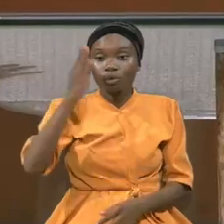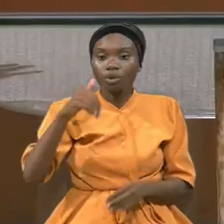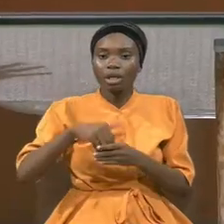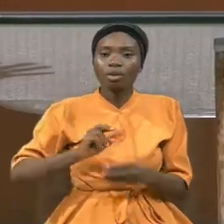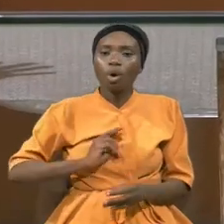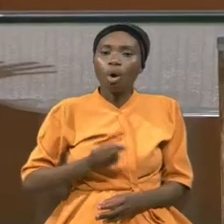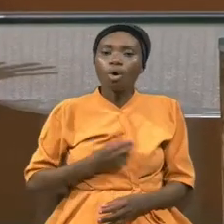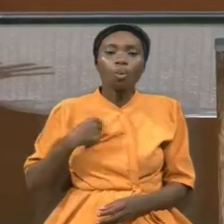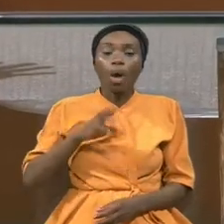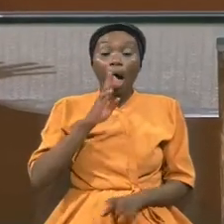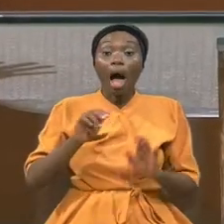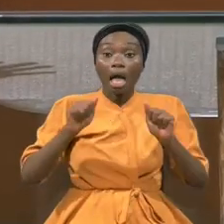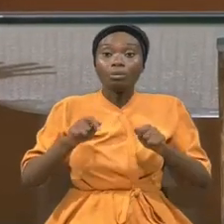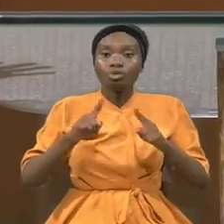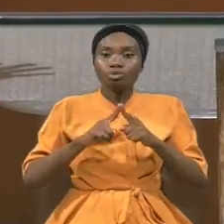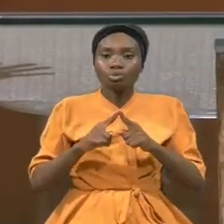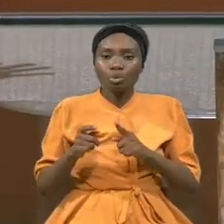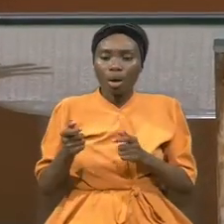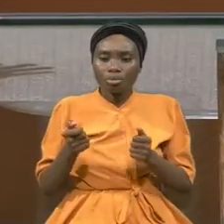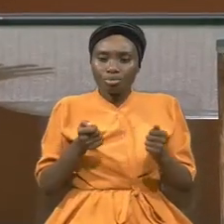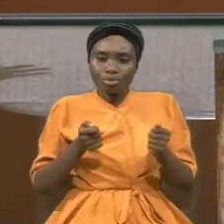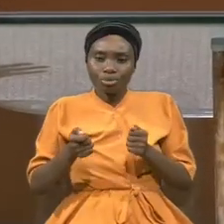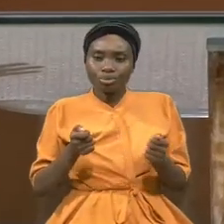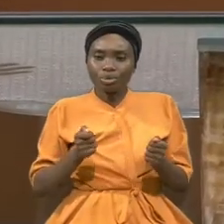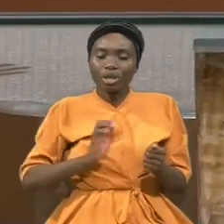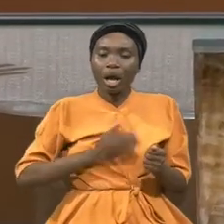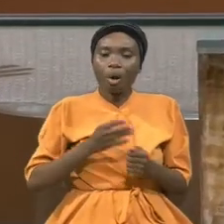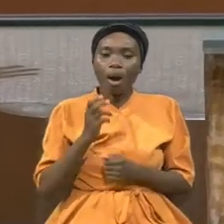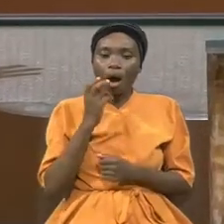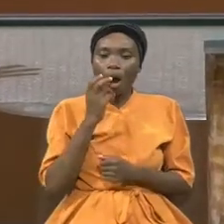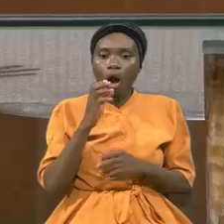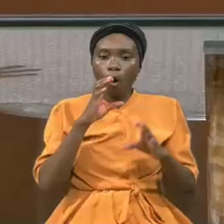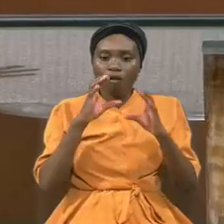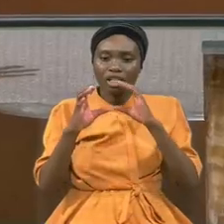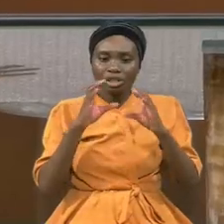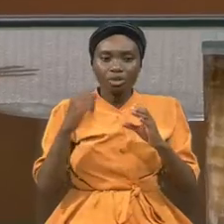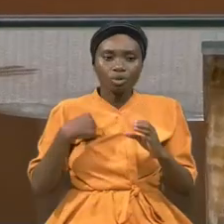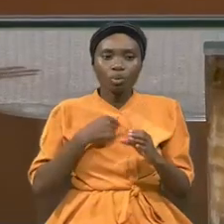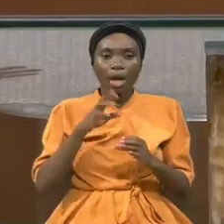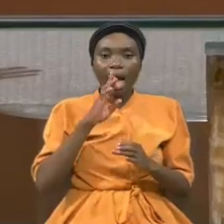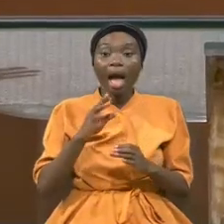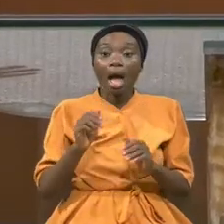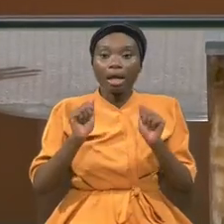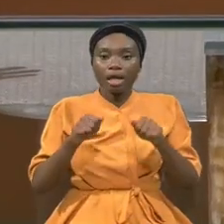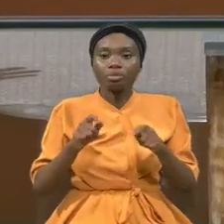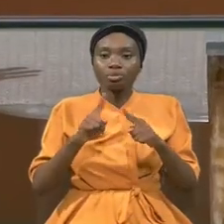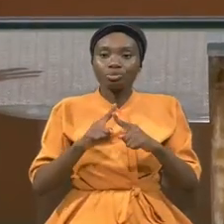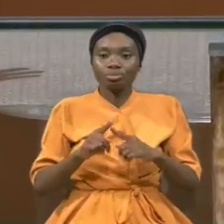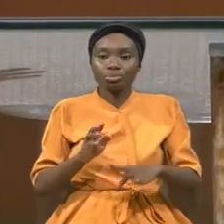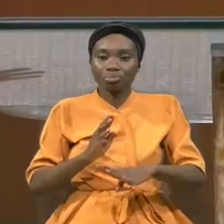nous, nous sommes en mesure de modérer notre conversation, nous sommes en